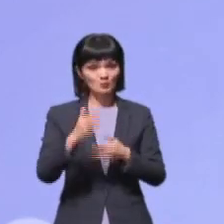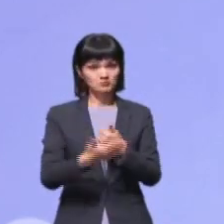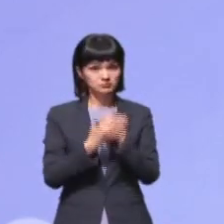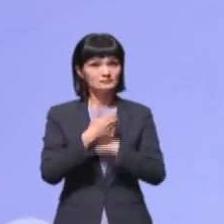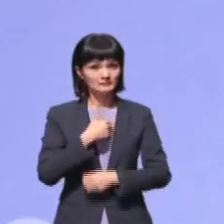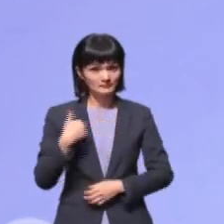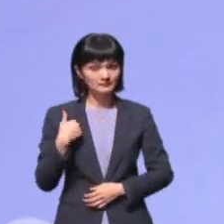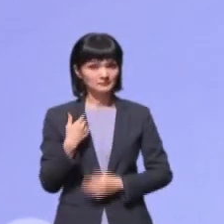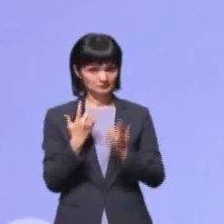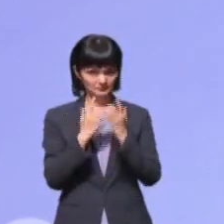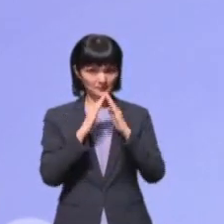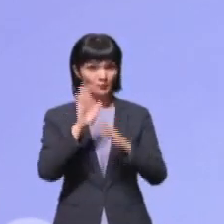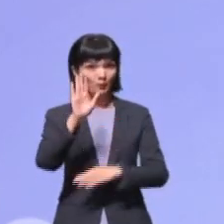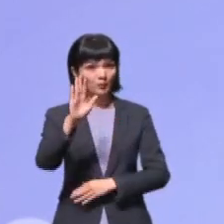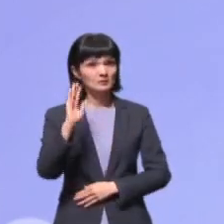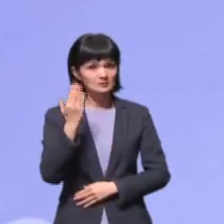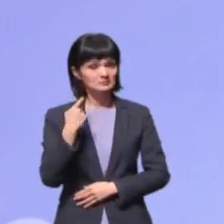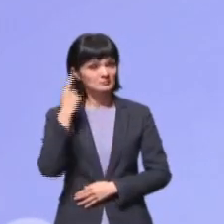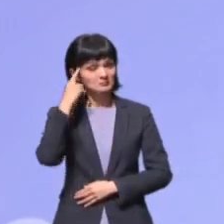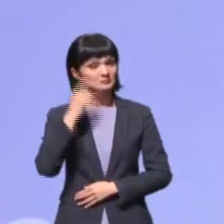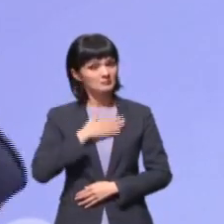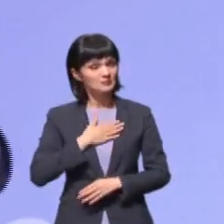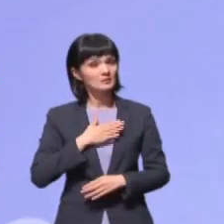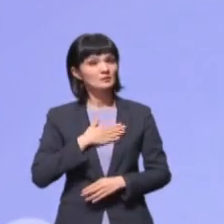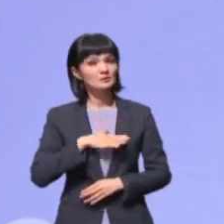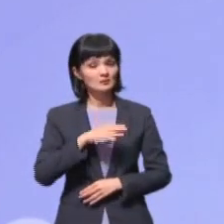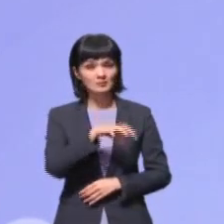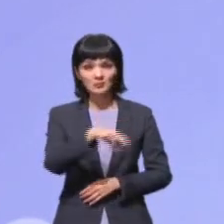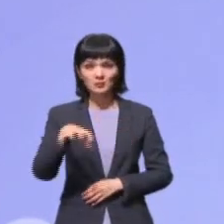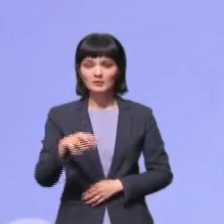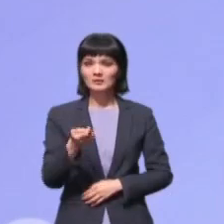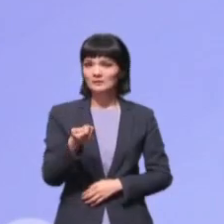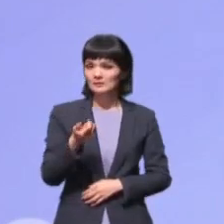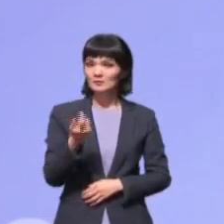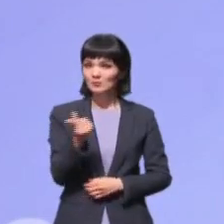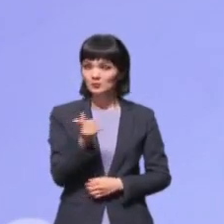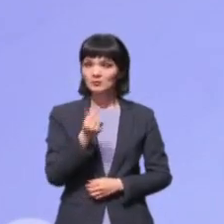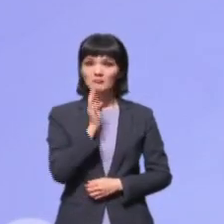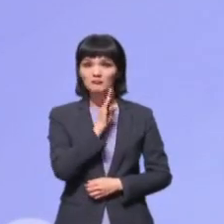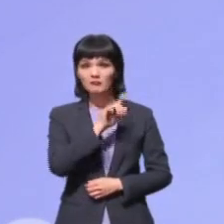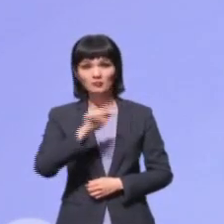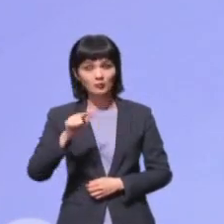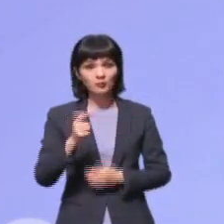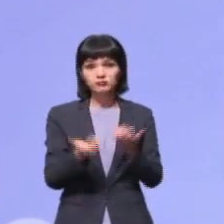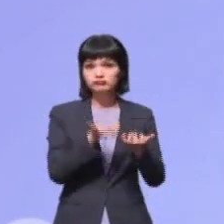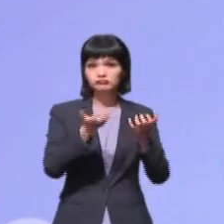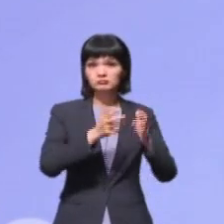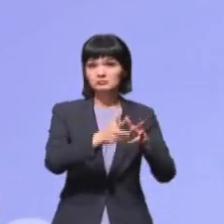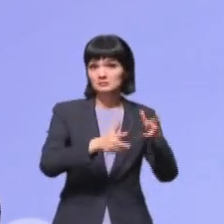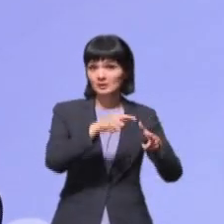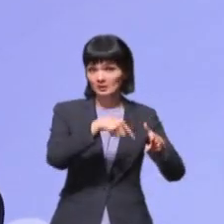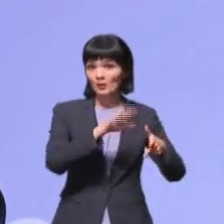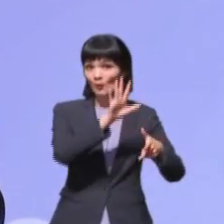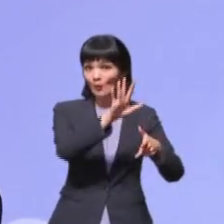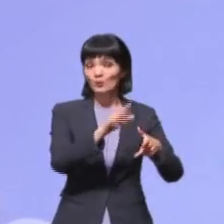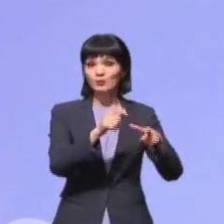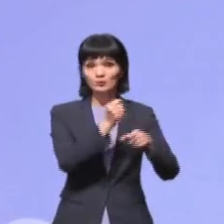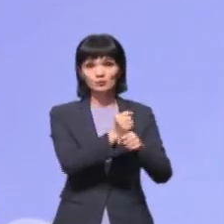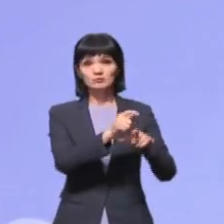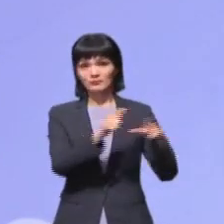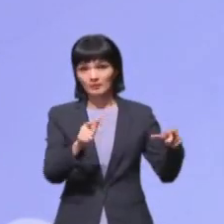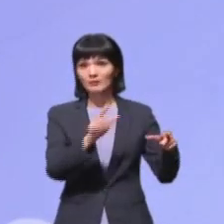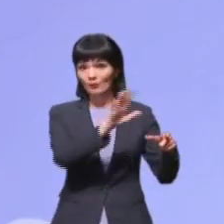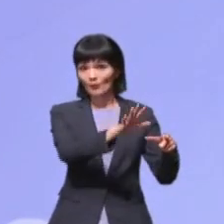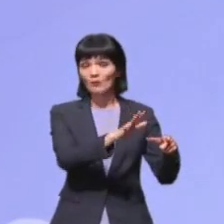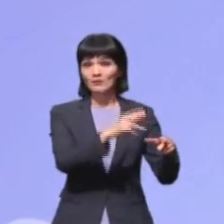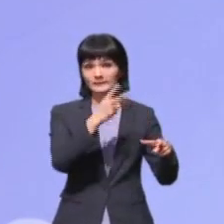应啊。但我觉得会有影响，但主要是巩固基本盘啊，就是说可以看出就是陈时中是刻意的把